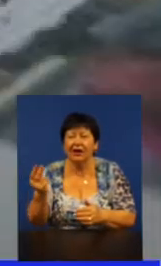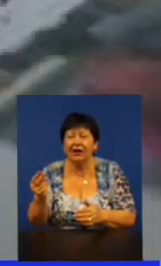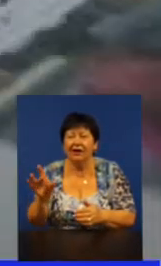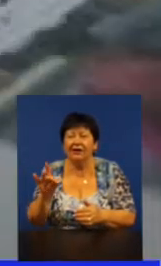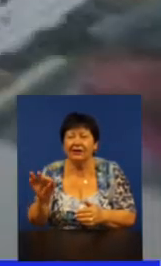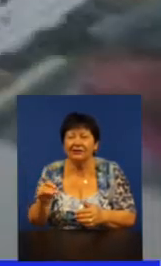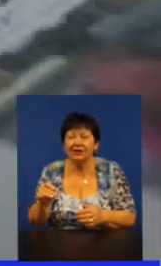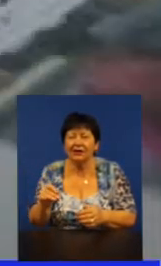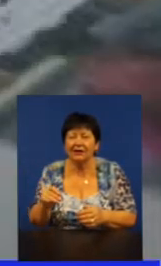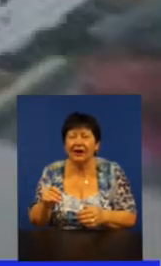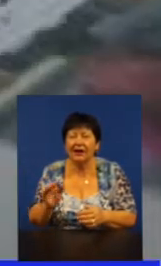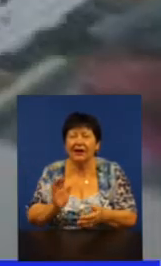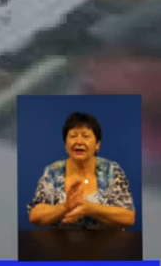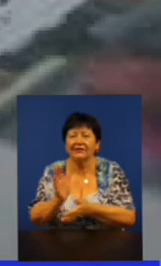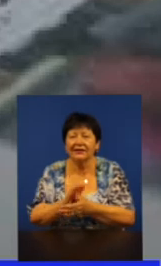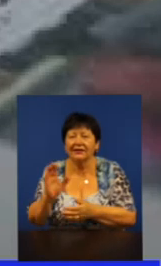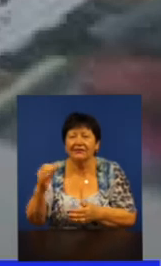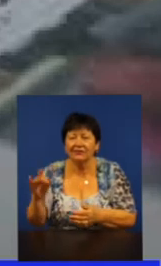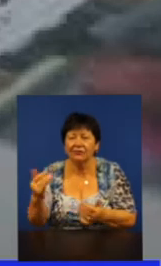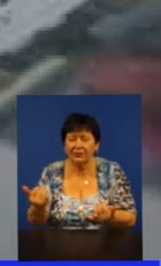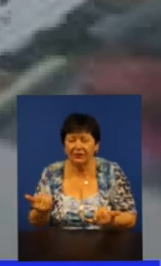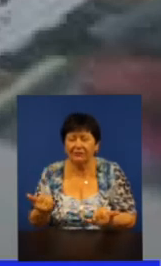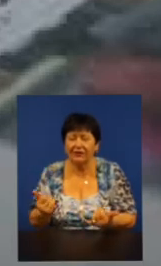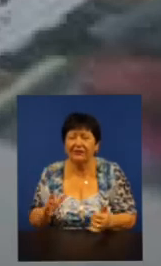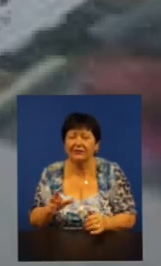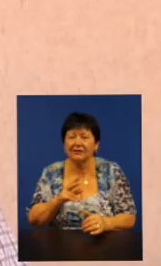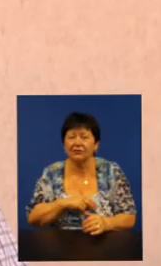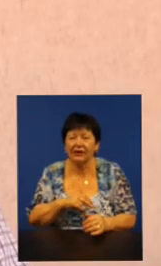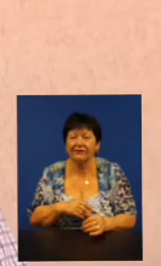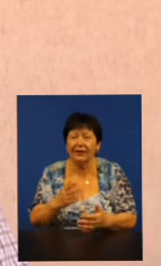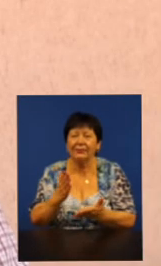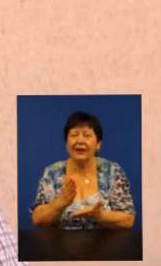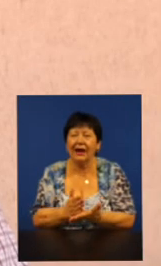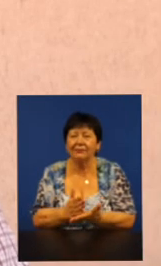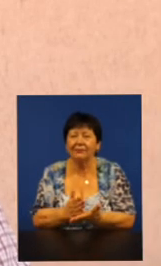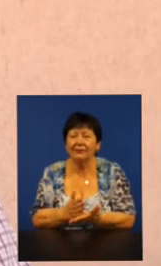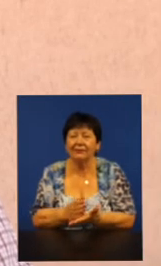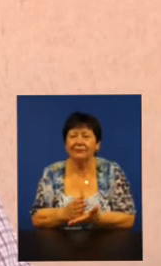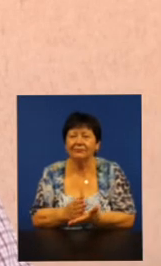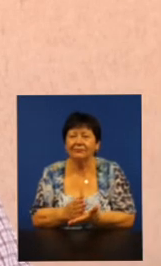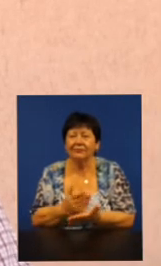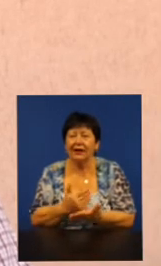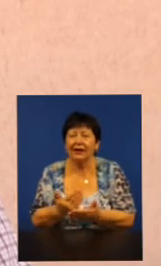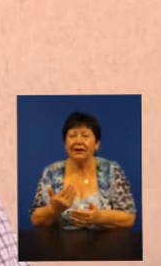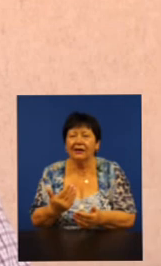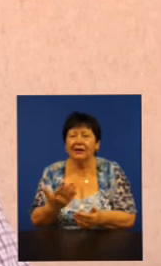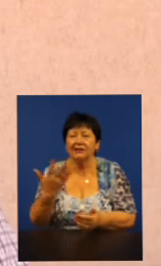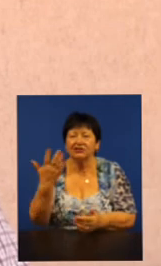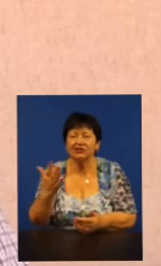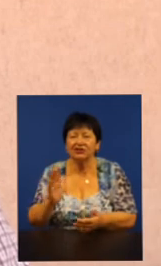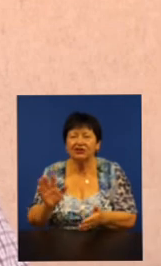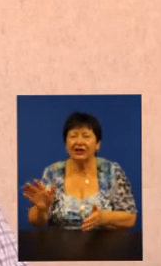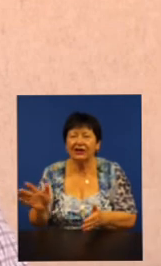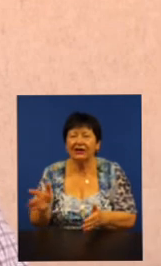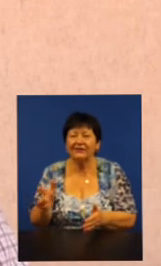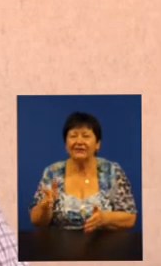Gazeta de Sud din orașul Cimișlia, unde activează și până în prezent. Am activat în 5 ziare,